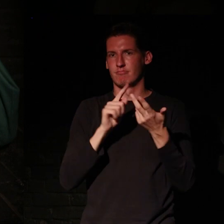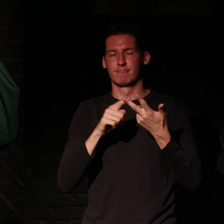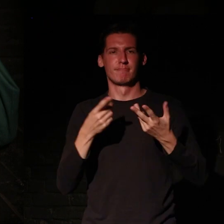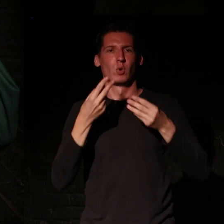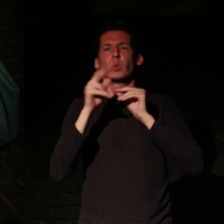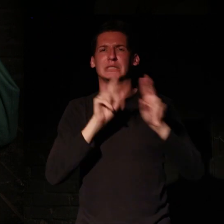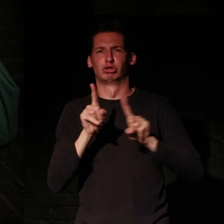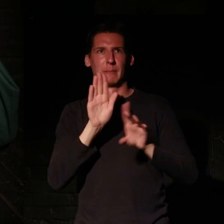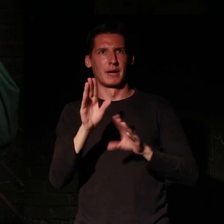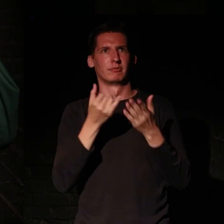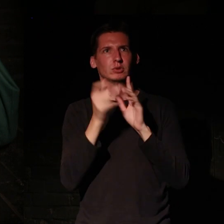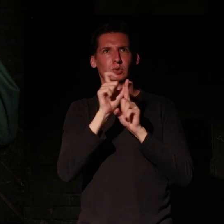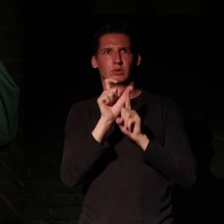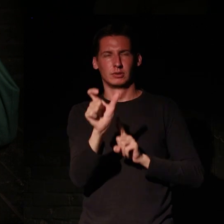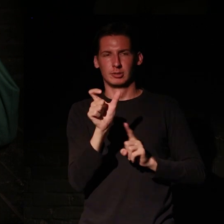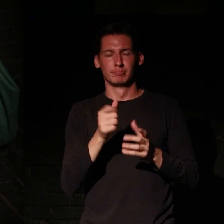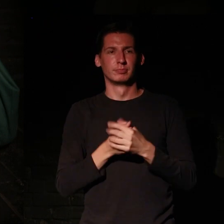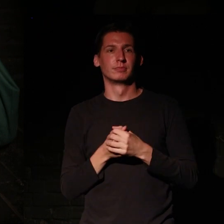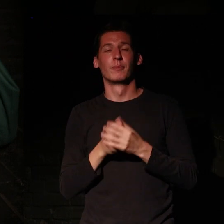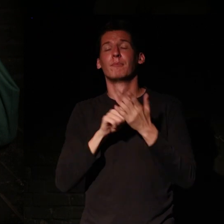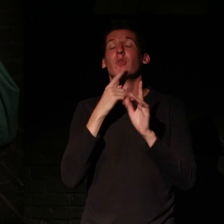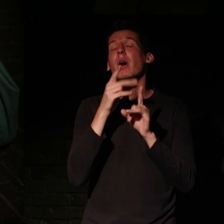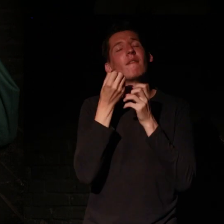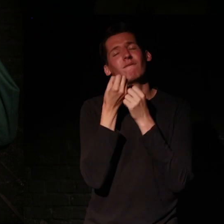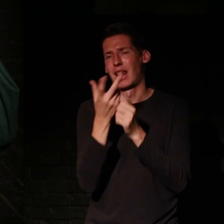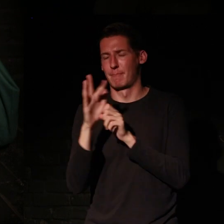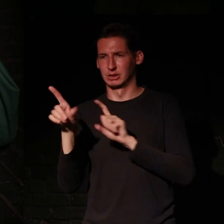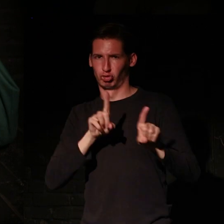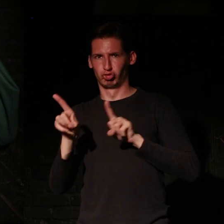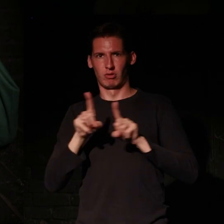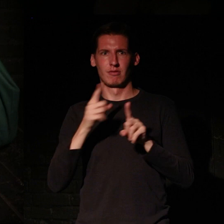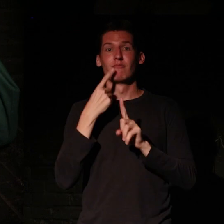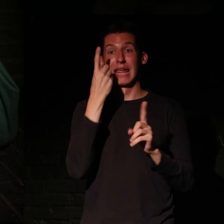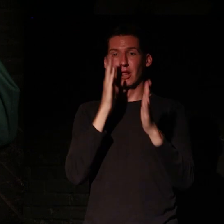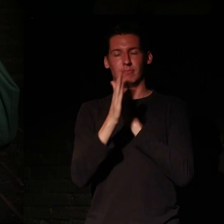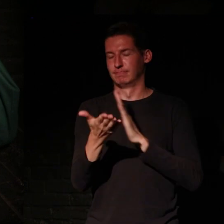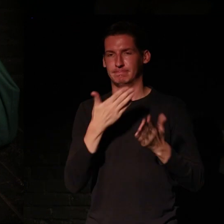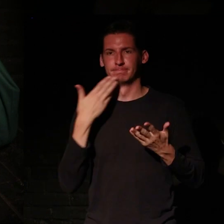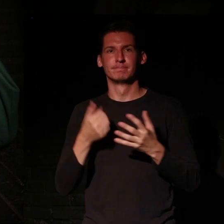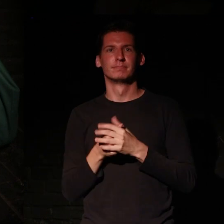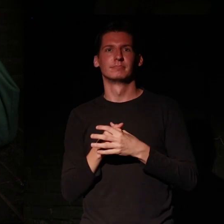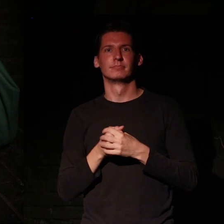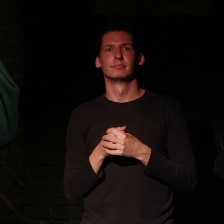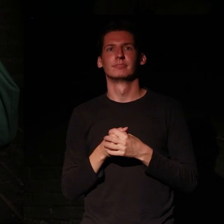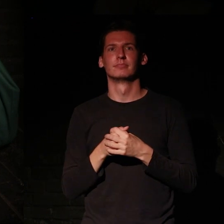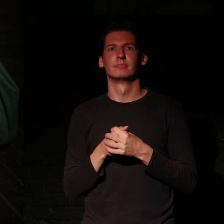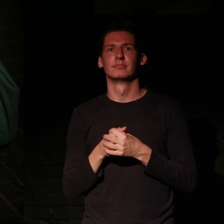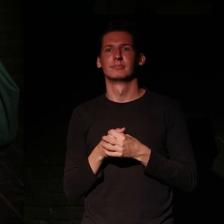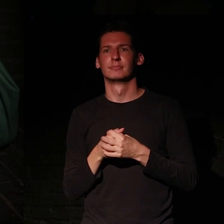nazwa funkcjonuje i na oznaczenie tego zwoju starożytnego i